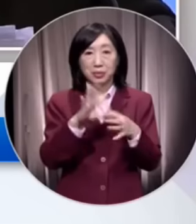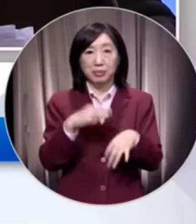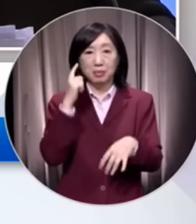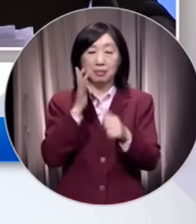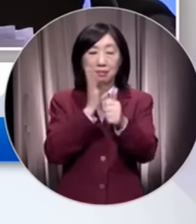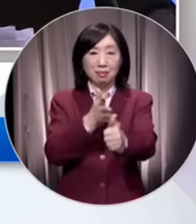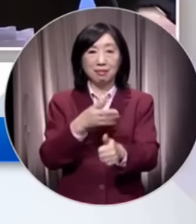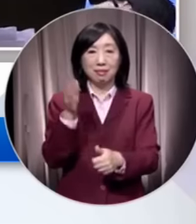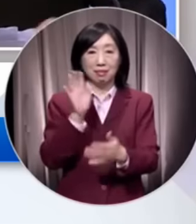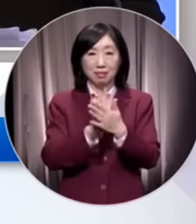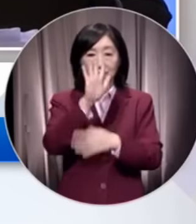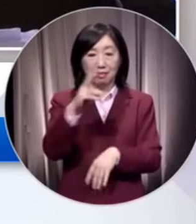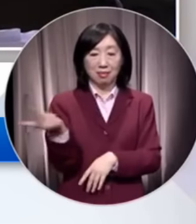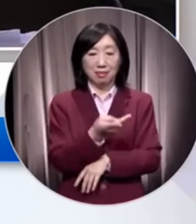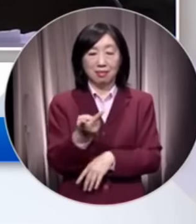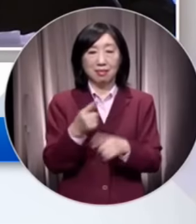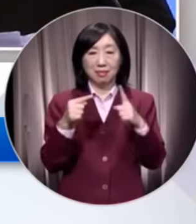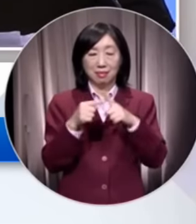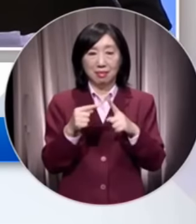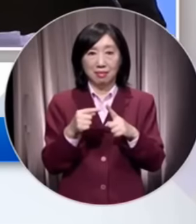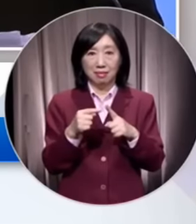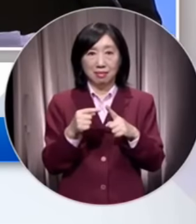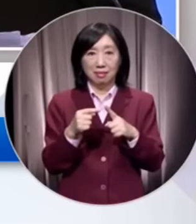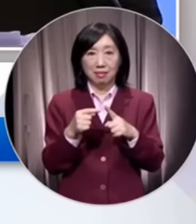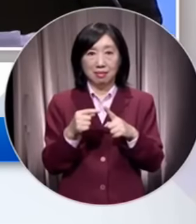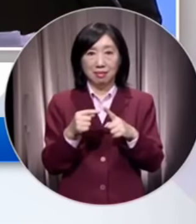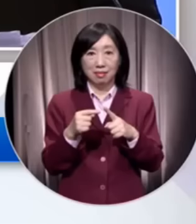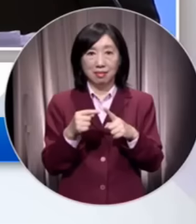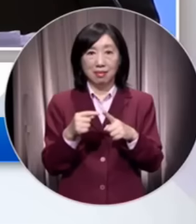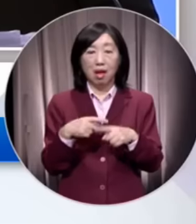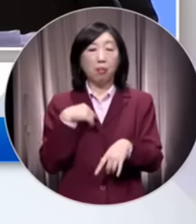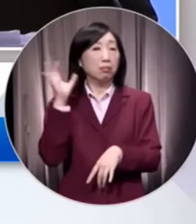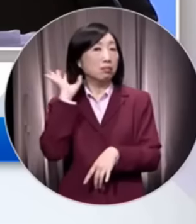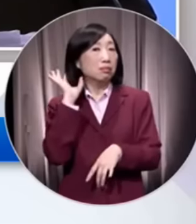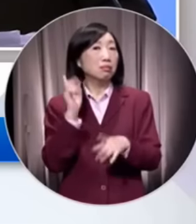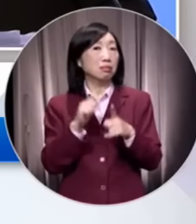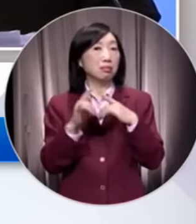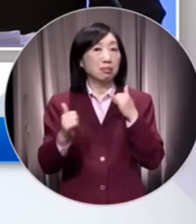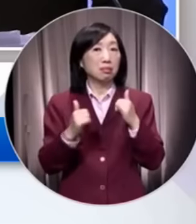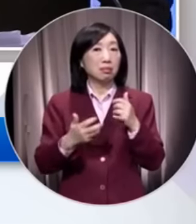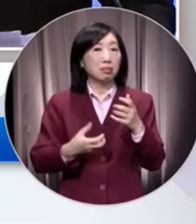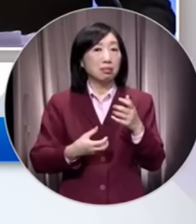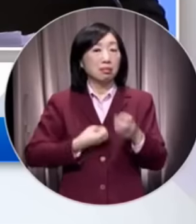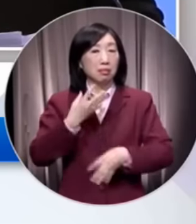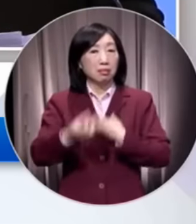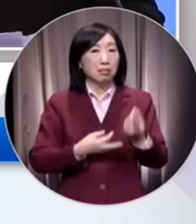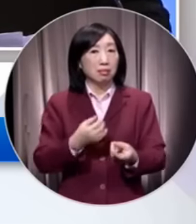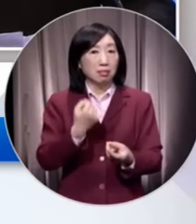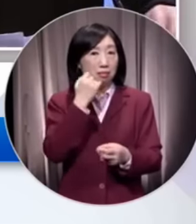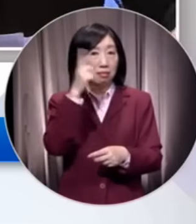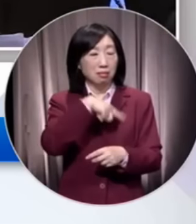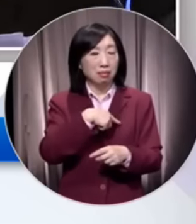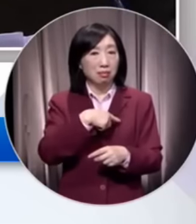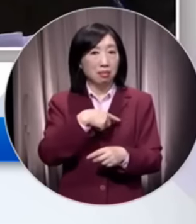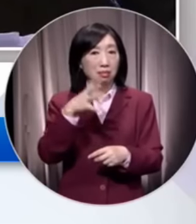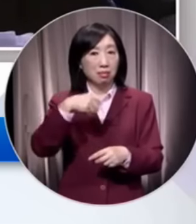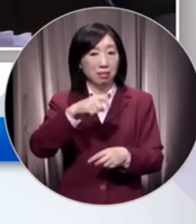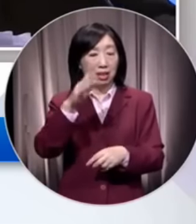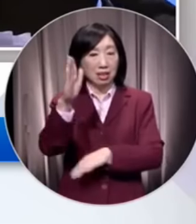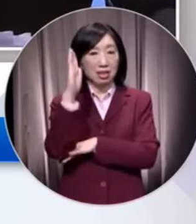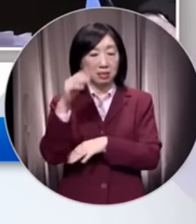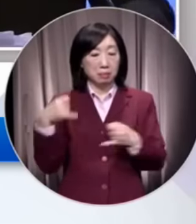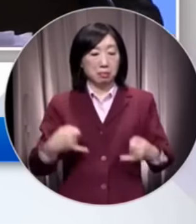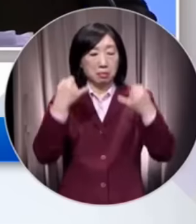来你们两位是不是对于倾听民意的声音，能够放下政党的恶